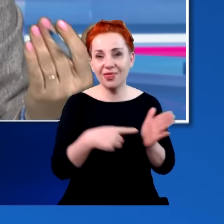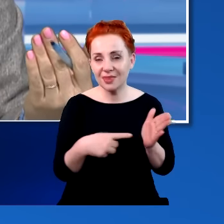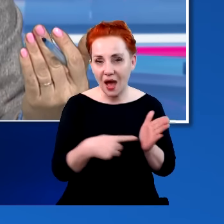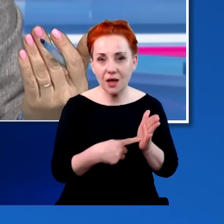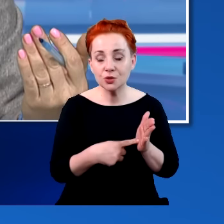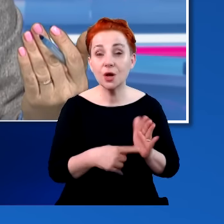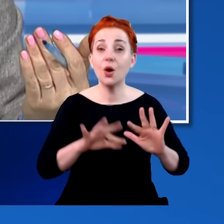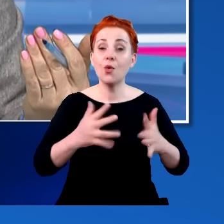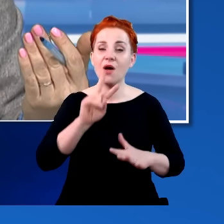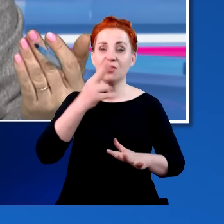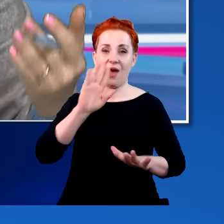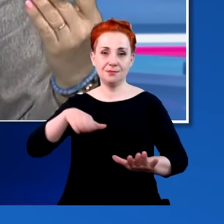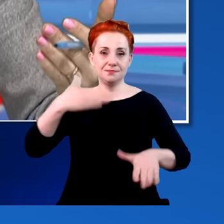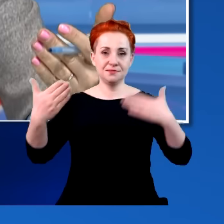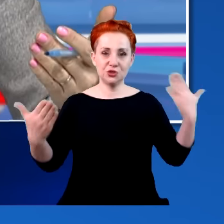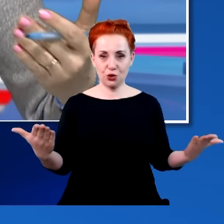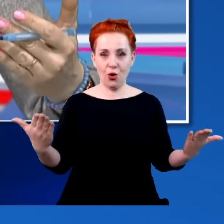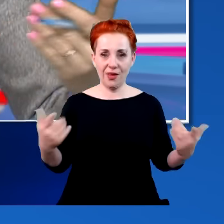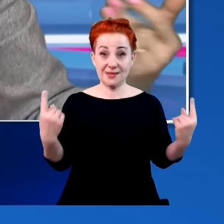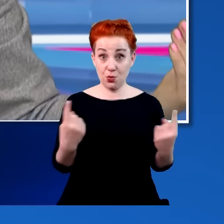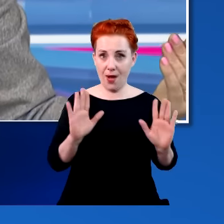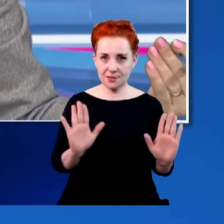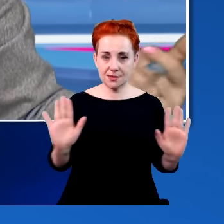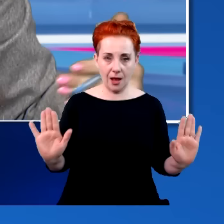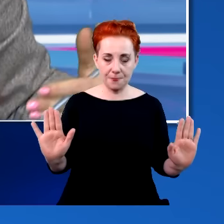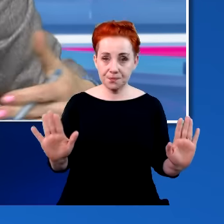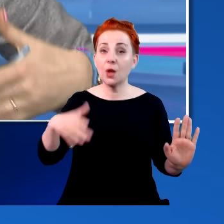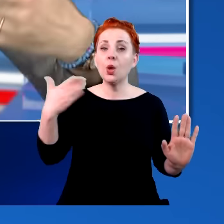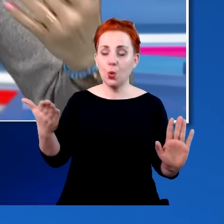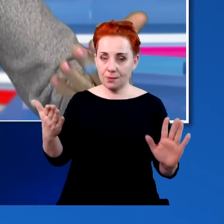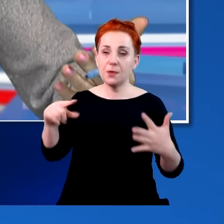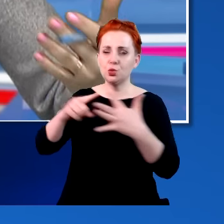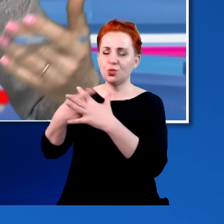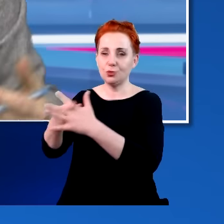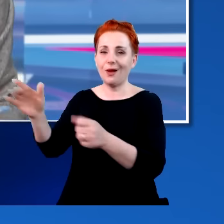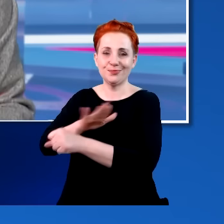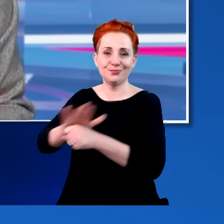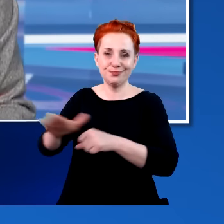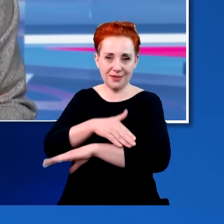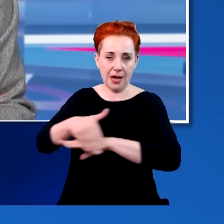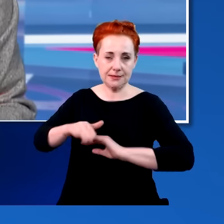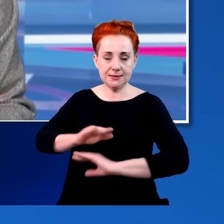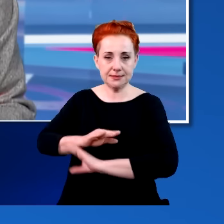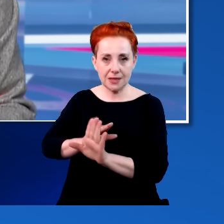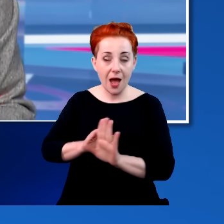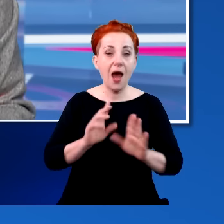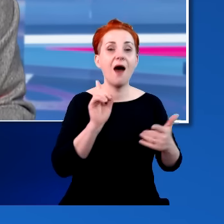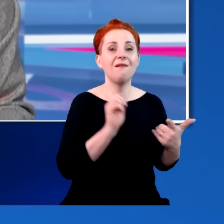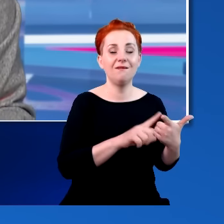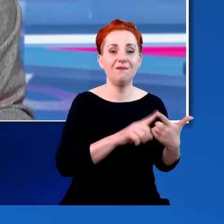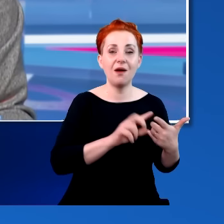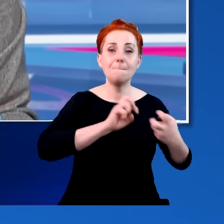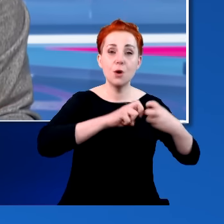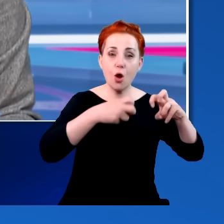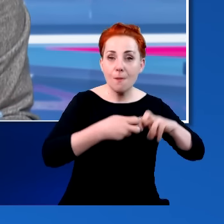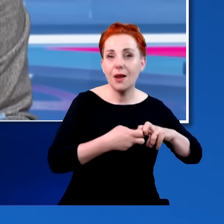są dwie strony tego medalu. Jedna to oczywiście uszczelnienie granicy, a druga to są problemy dla